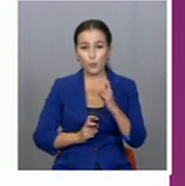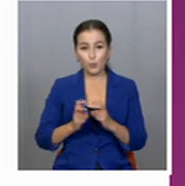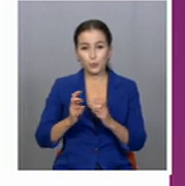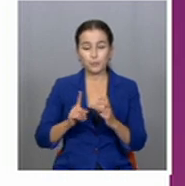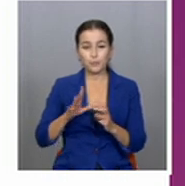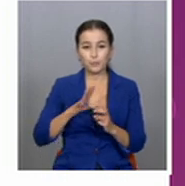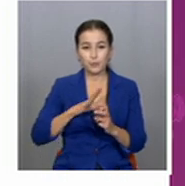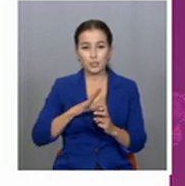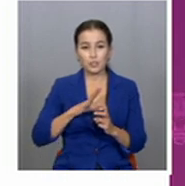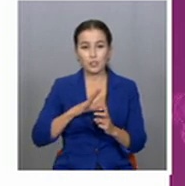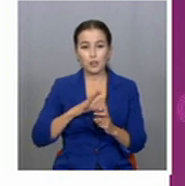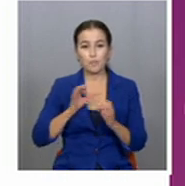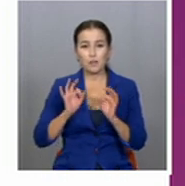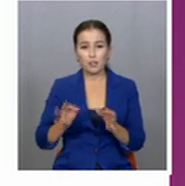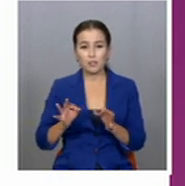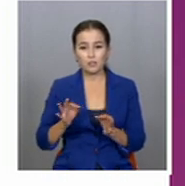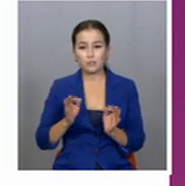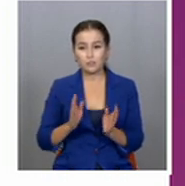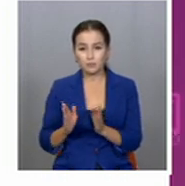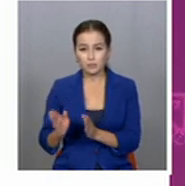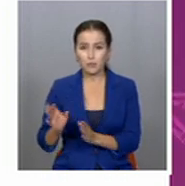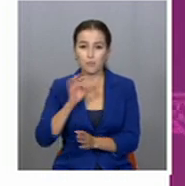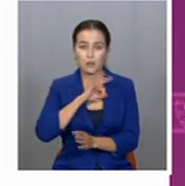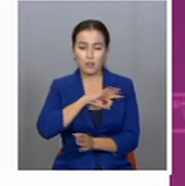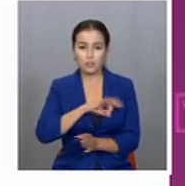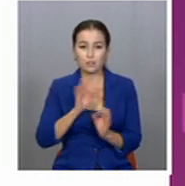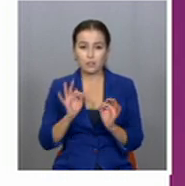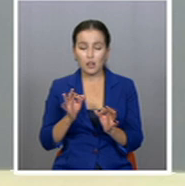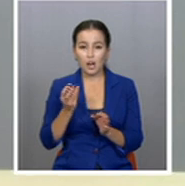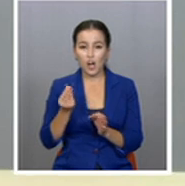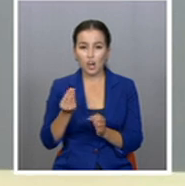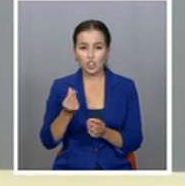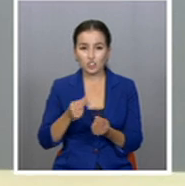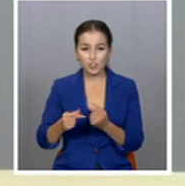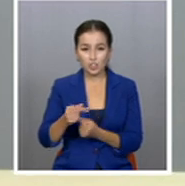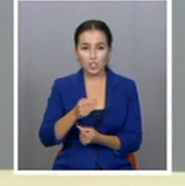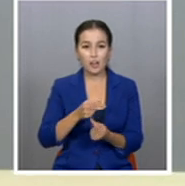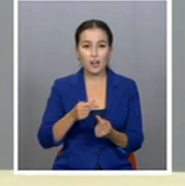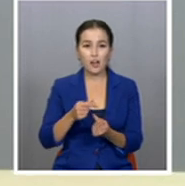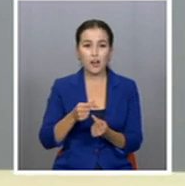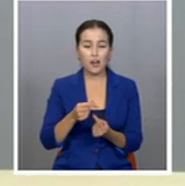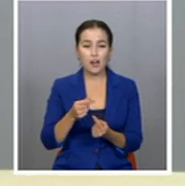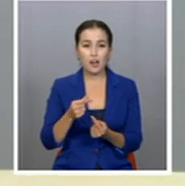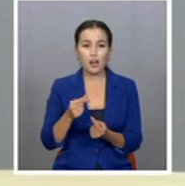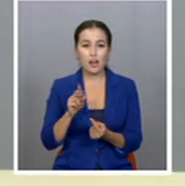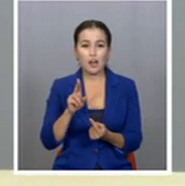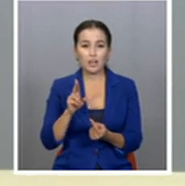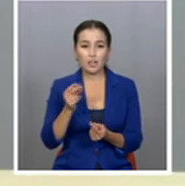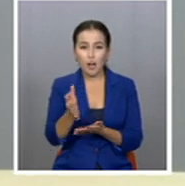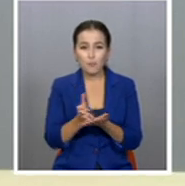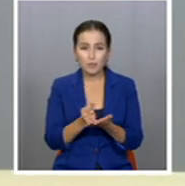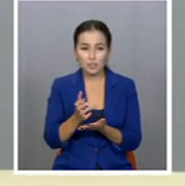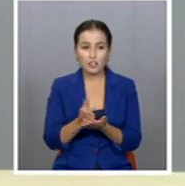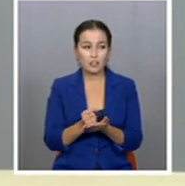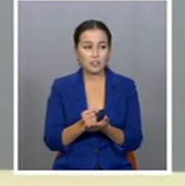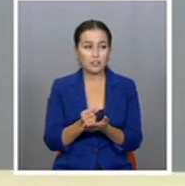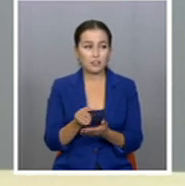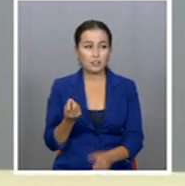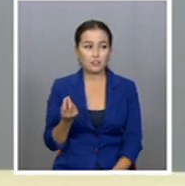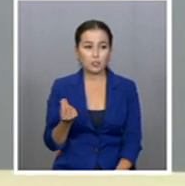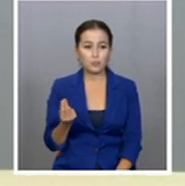ұйымдастыру және тұтыну. Қаржы, ақша, капитал деген мағыналарды береді